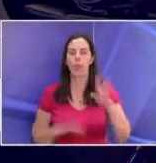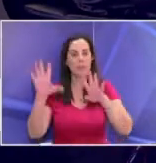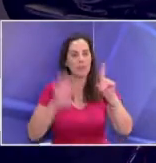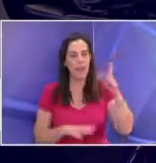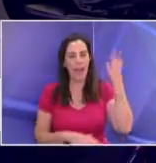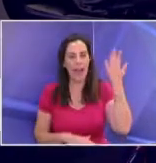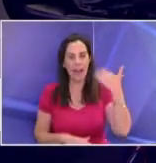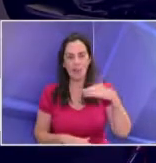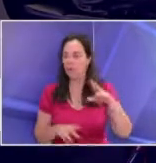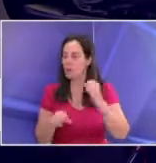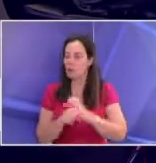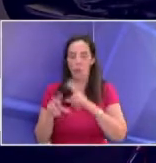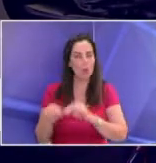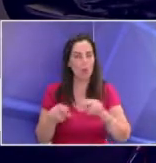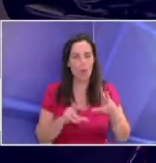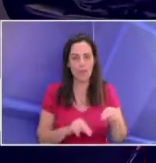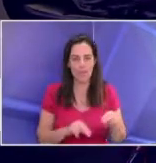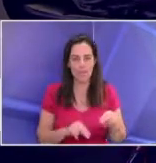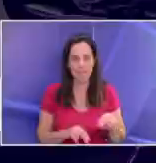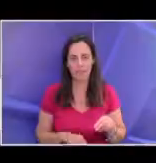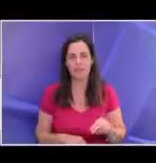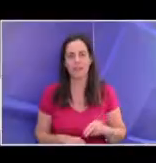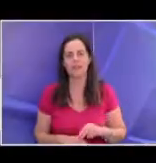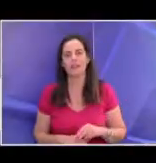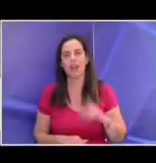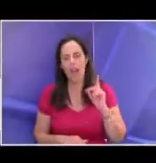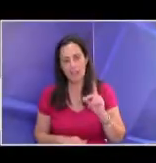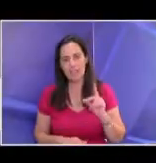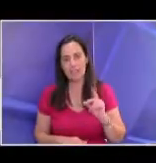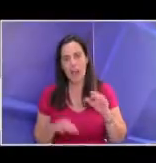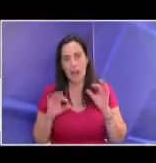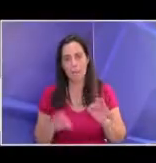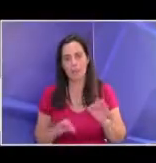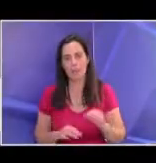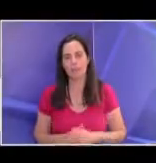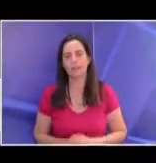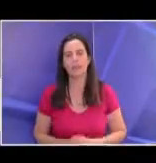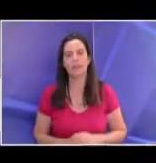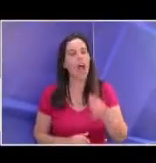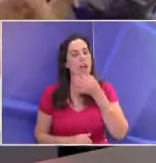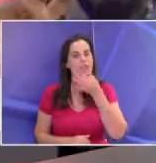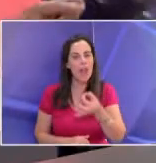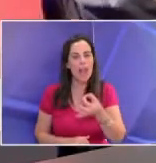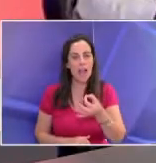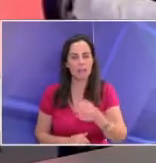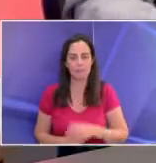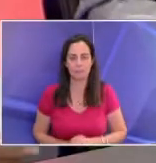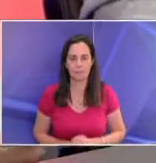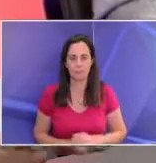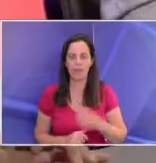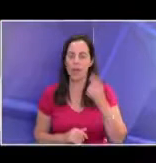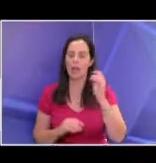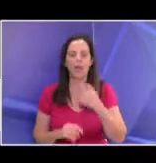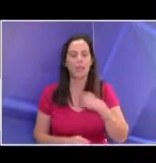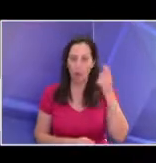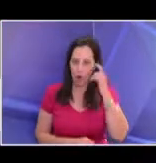ב-91 האמריקאים עשו בדיוק את אותו דבר. אני אתאהר. אז כן, אז האמת שזה לא כזה חריג. אז השאלה היא בסוף המידתיות של העניין.